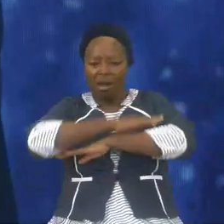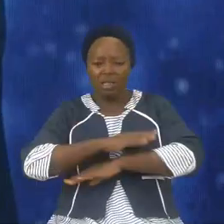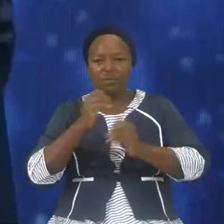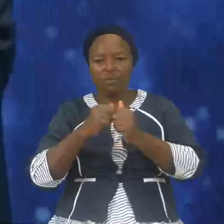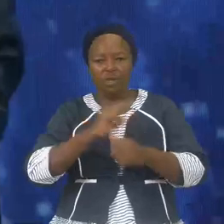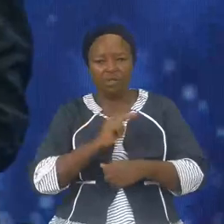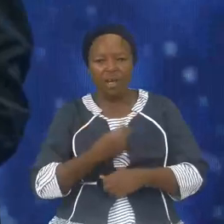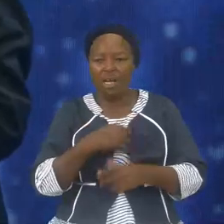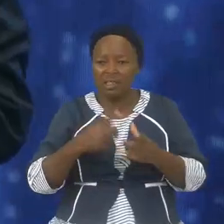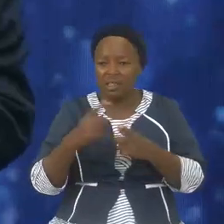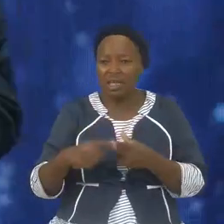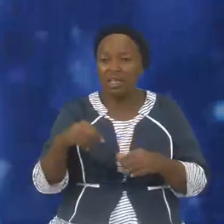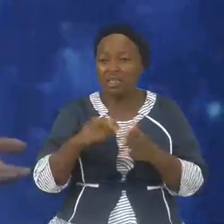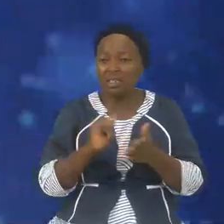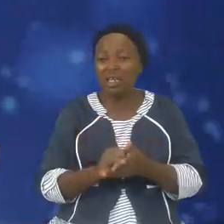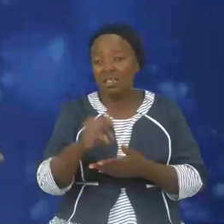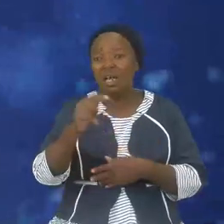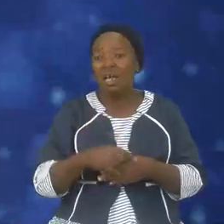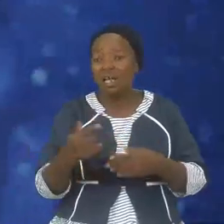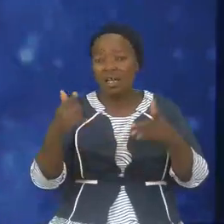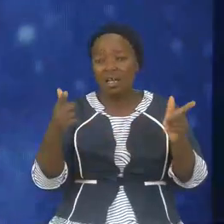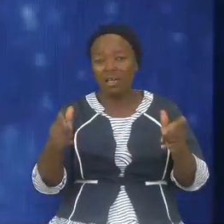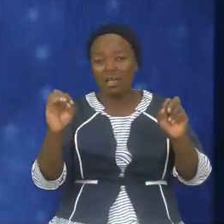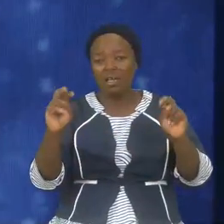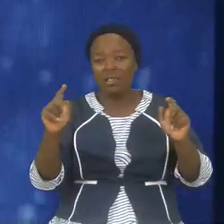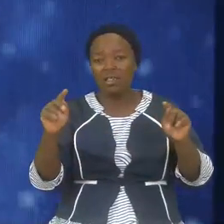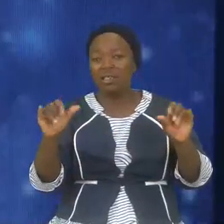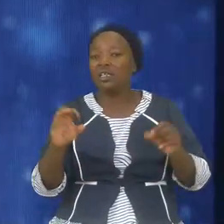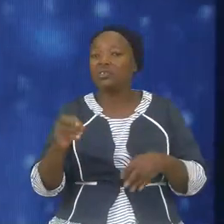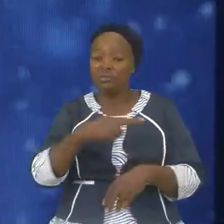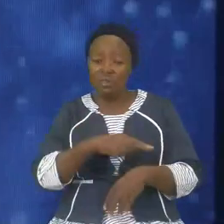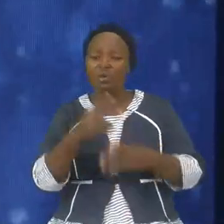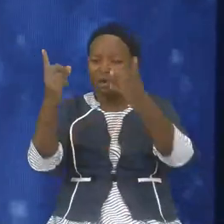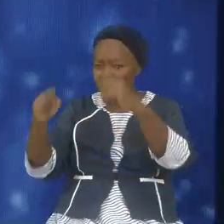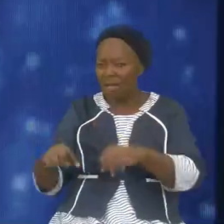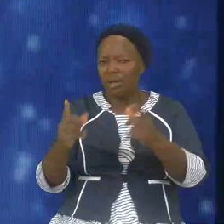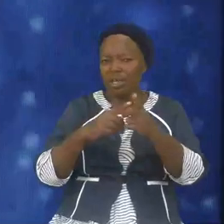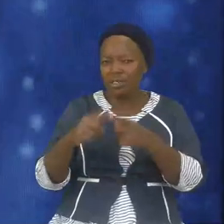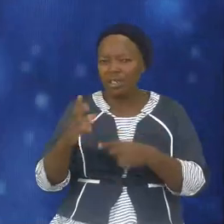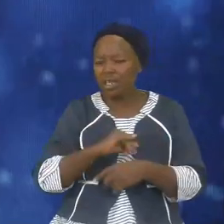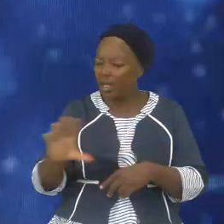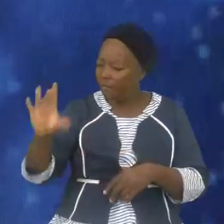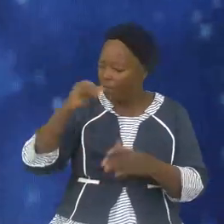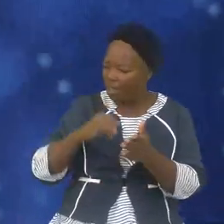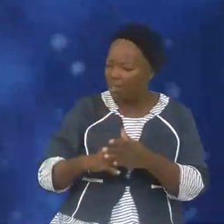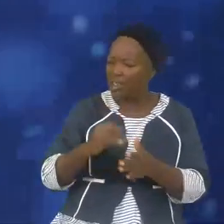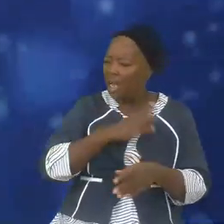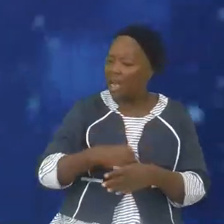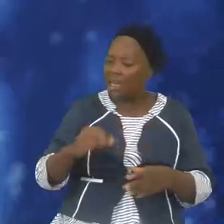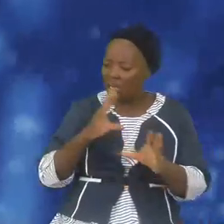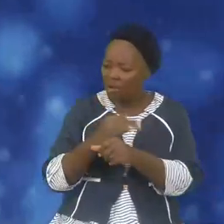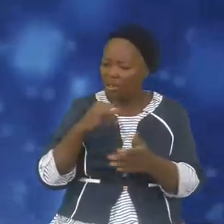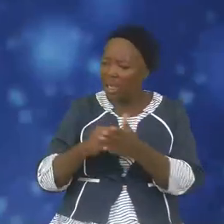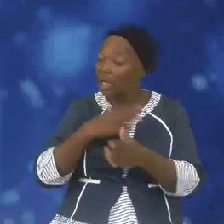viens prendre le repos avec nous. Tu es encore idolâtre? Tu es dans le problème? Viens, j'ai trouvé le repos. Tous